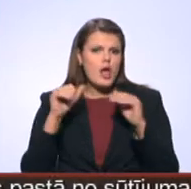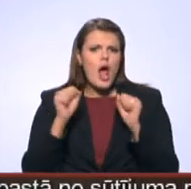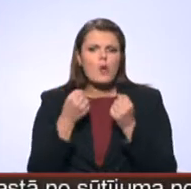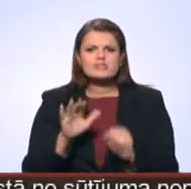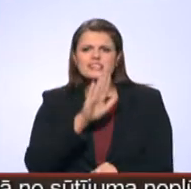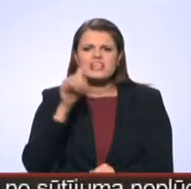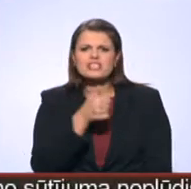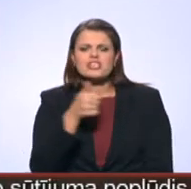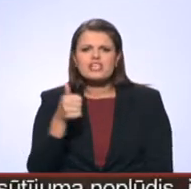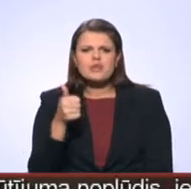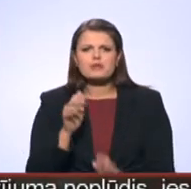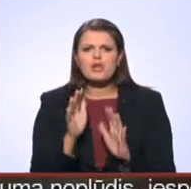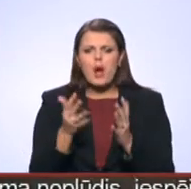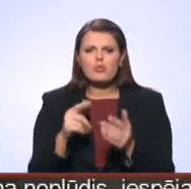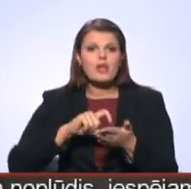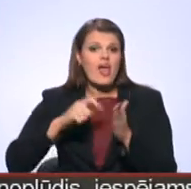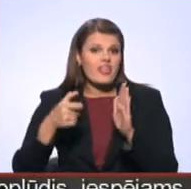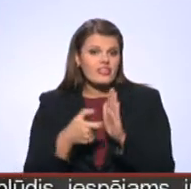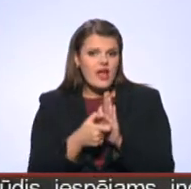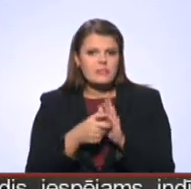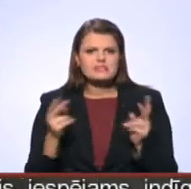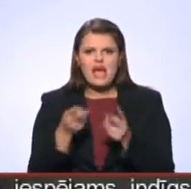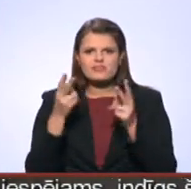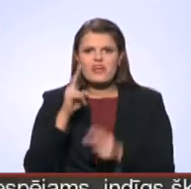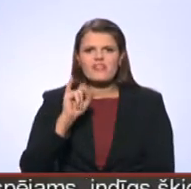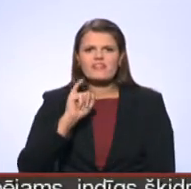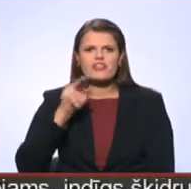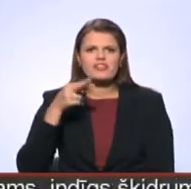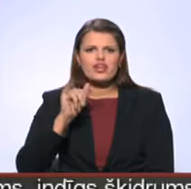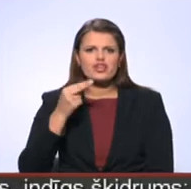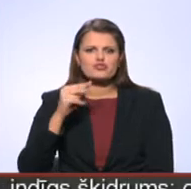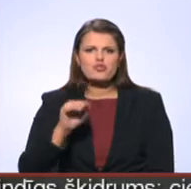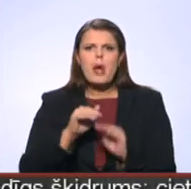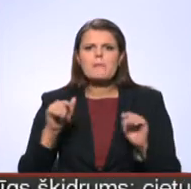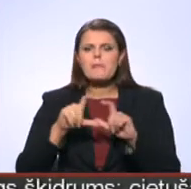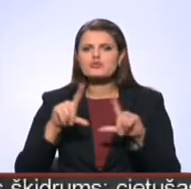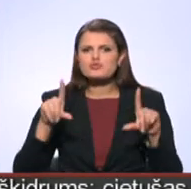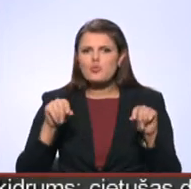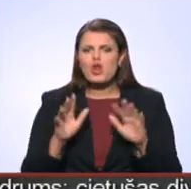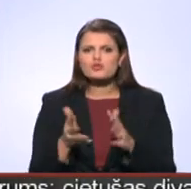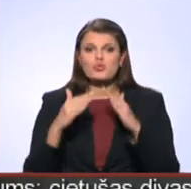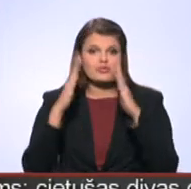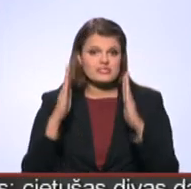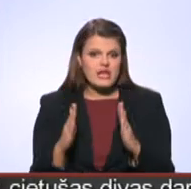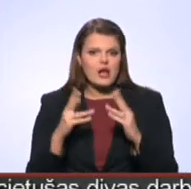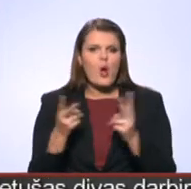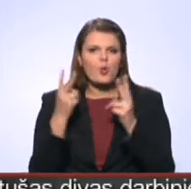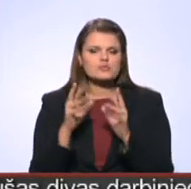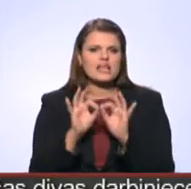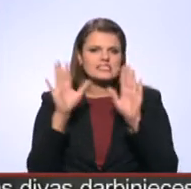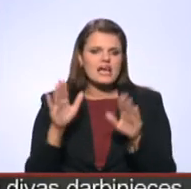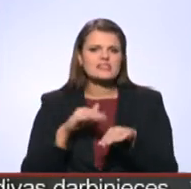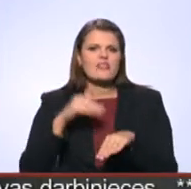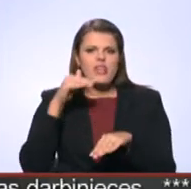augstajās dienās īpaši intensīvi apkurino telpas, aizdegusies Vidrižu pamatskolas kurto sēka un iespējams ugunsgrēks izcēlies